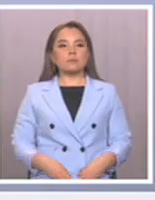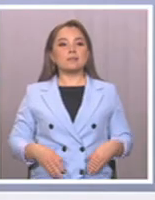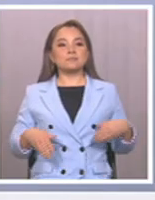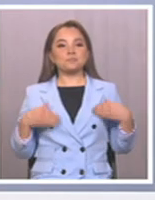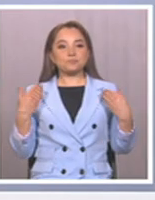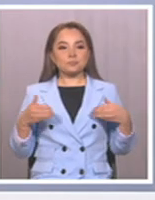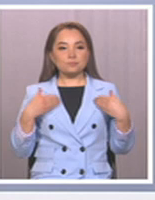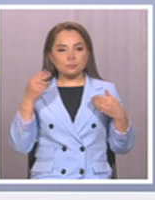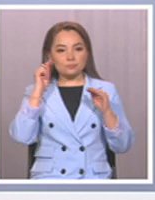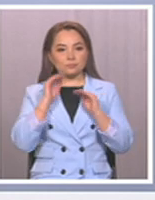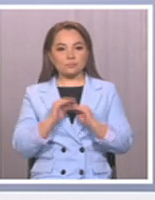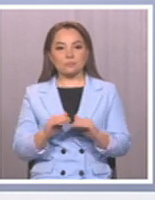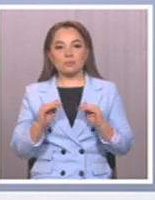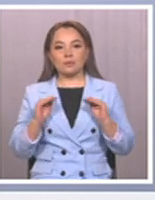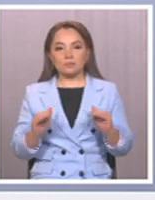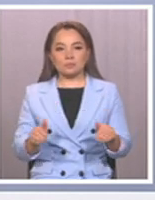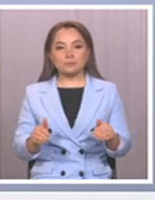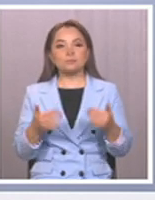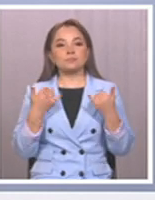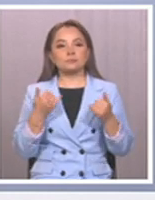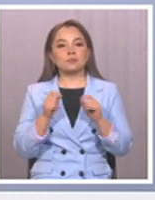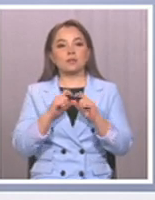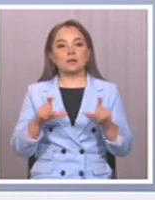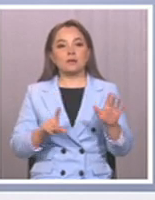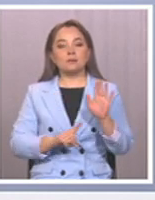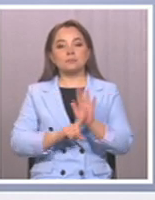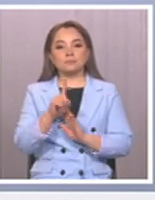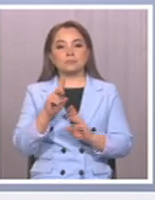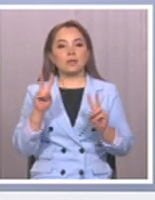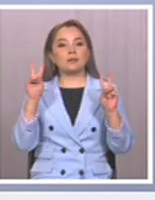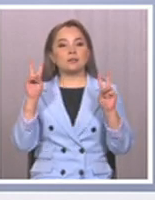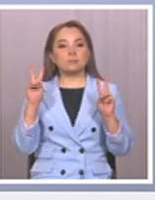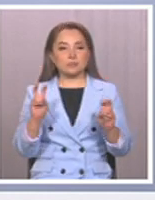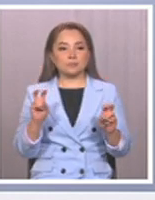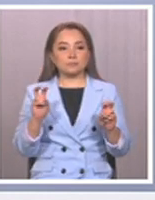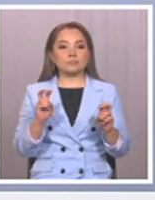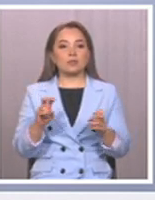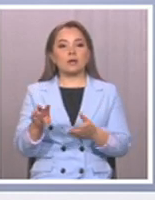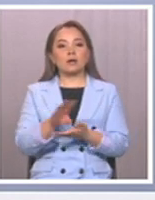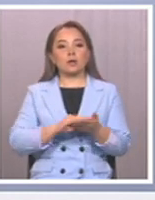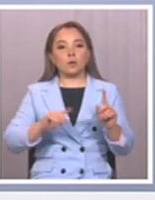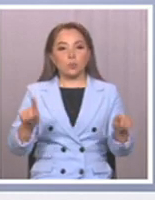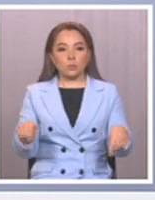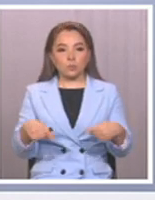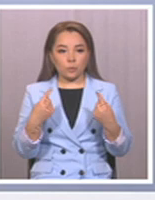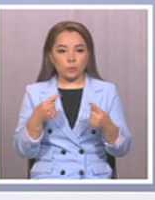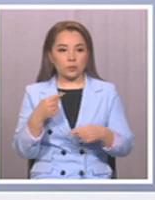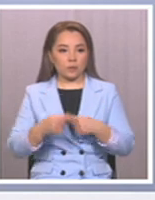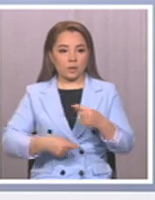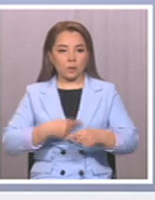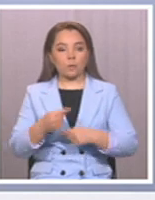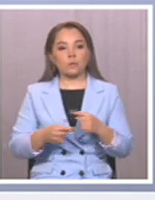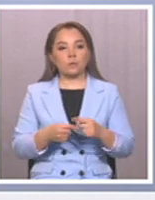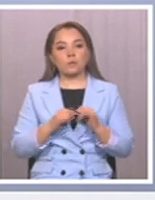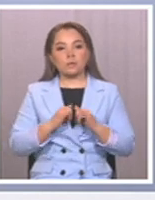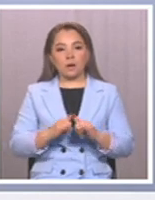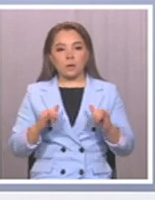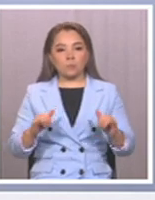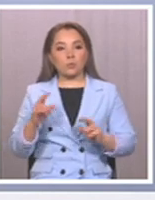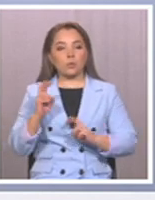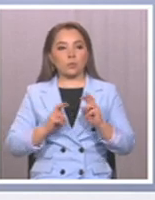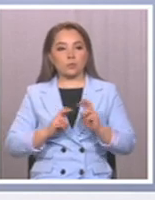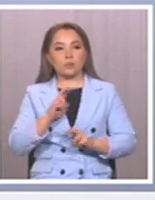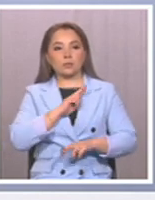Сәлеметсіздер ме, оқушылар? Сабағымыздың тақырыбы «Қайта өрлеу дәуірі өнердің дамуын